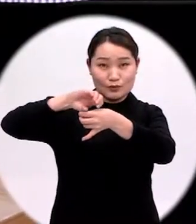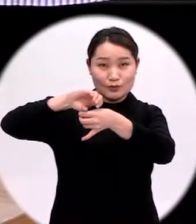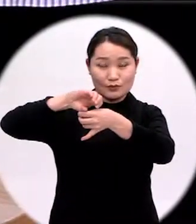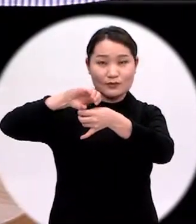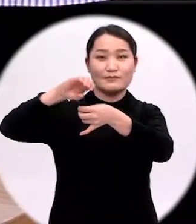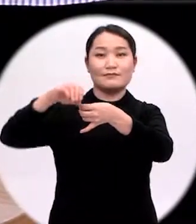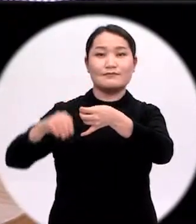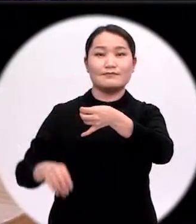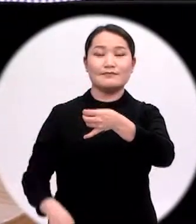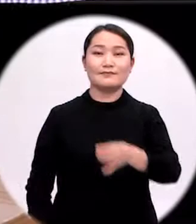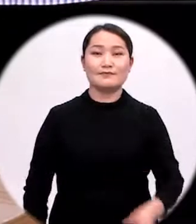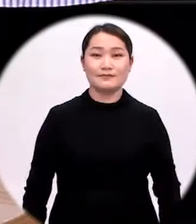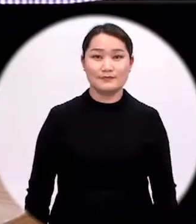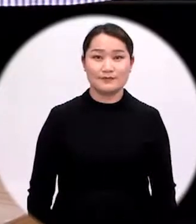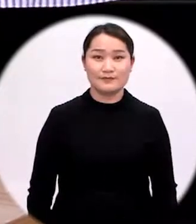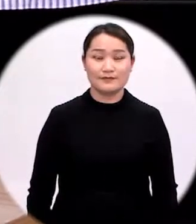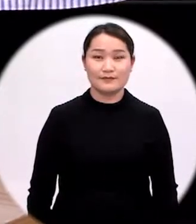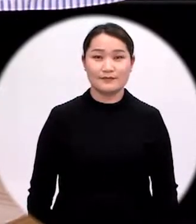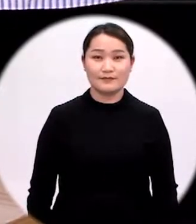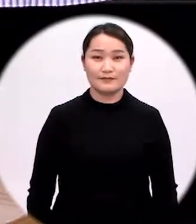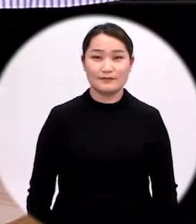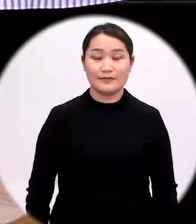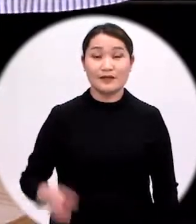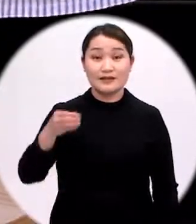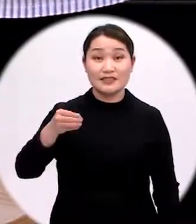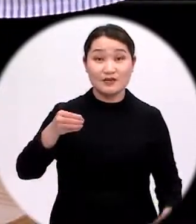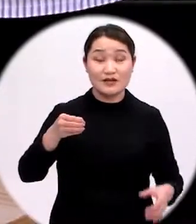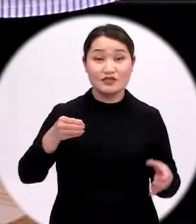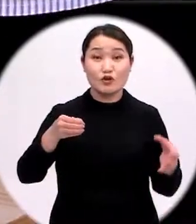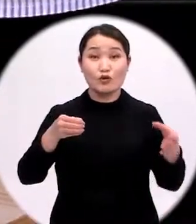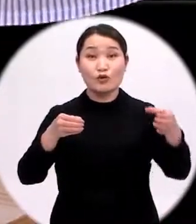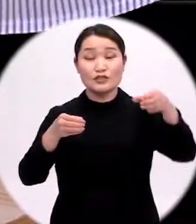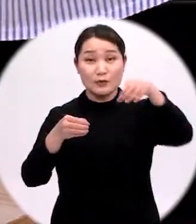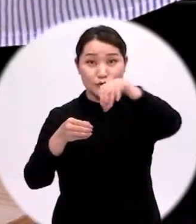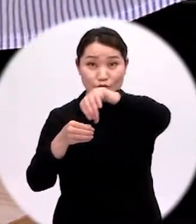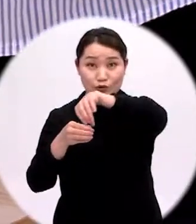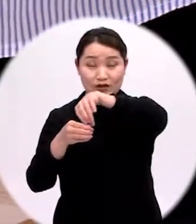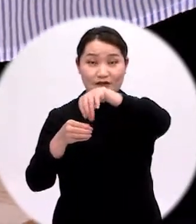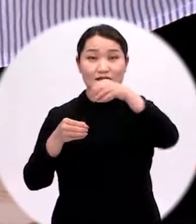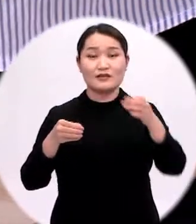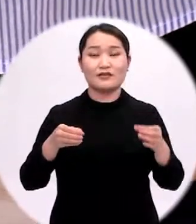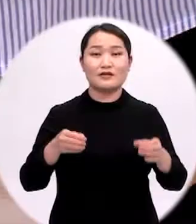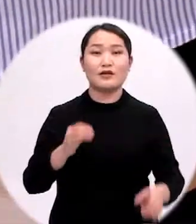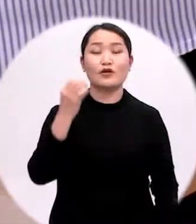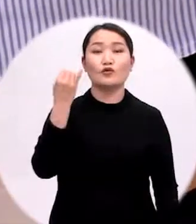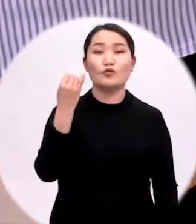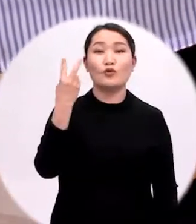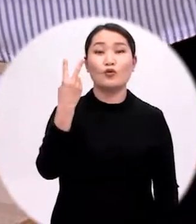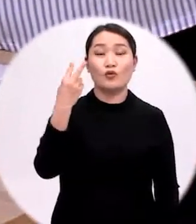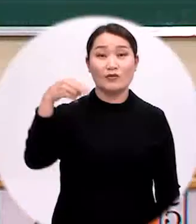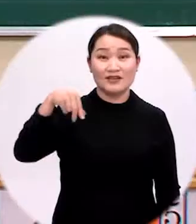асгалгүйгээр хийж чадлаа. Тэгэхээр хүүхдүүдээ нэг савнаас нөгөө сав руу хийх энэ үйлийг юулэх гэж нэрлэдэг юм